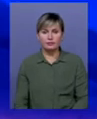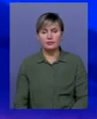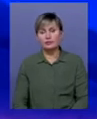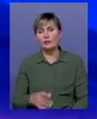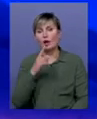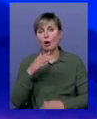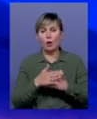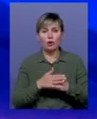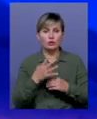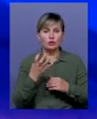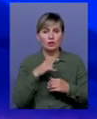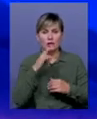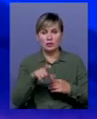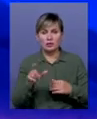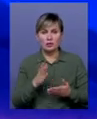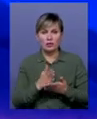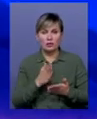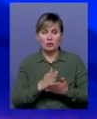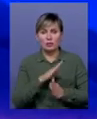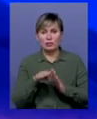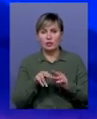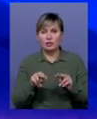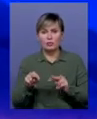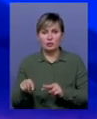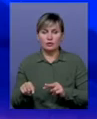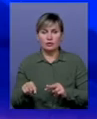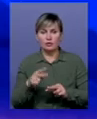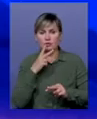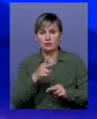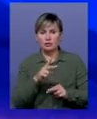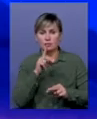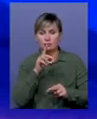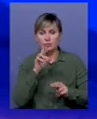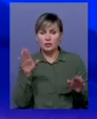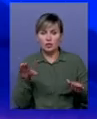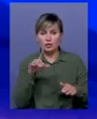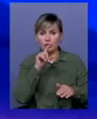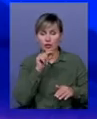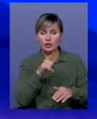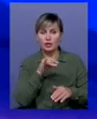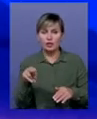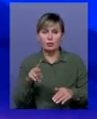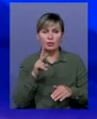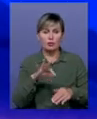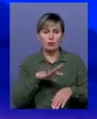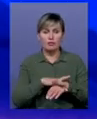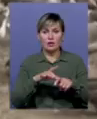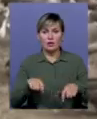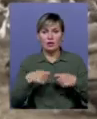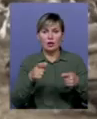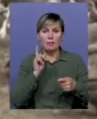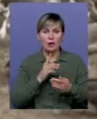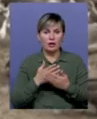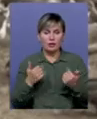Тем временем около 400 казахстанцев находятся под наблюдением с подозрением на птичий грипп. Однако фактов передачи вируса человеку пока